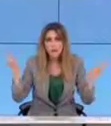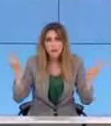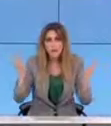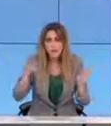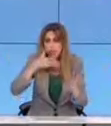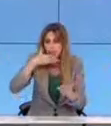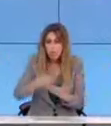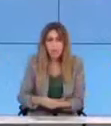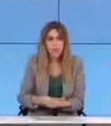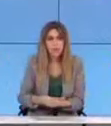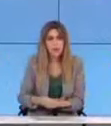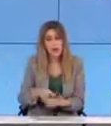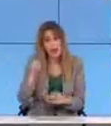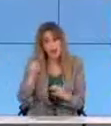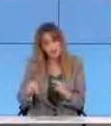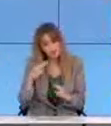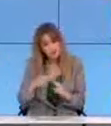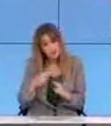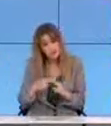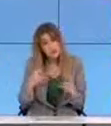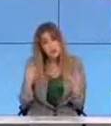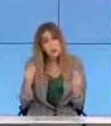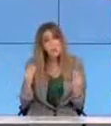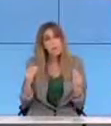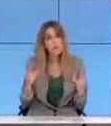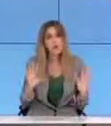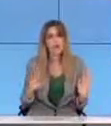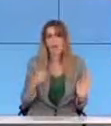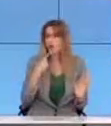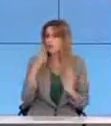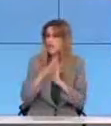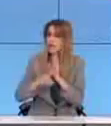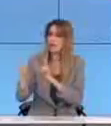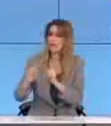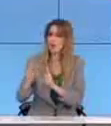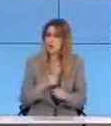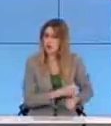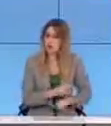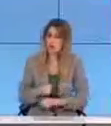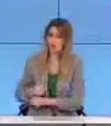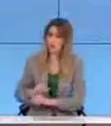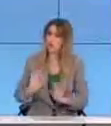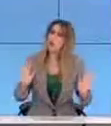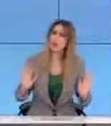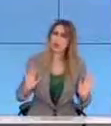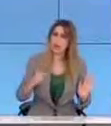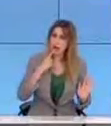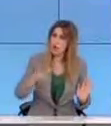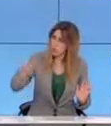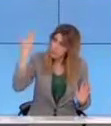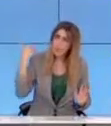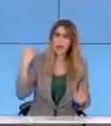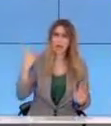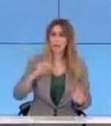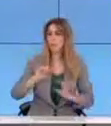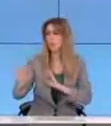πάρα πολύ σημαντικό. Και επιπλέον πολύ σημαντικό, φίλες και φίλοι, είναι